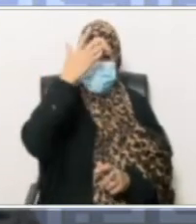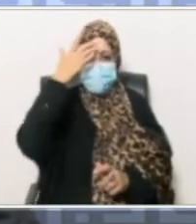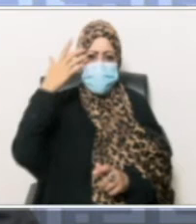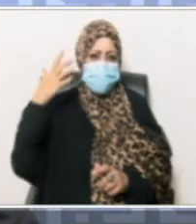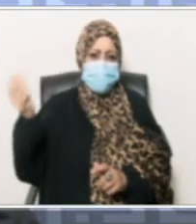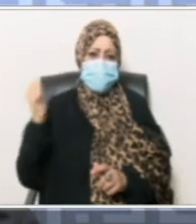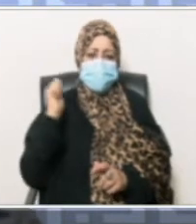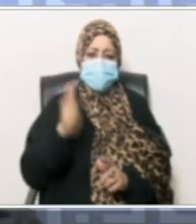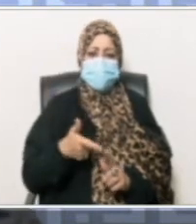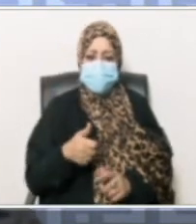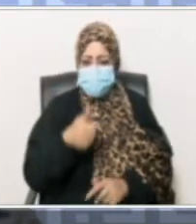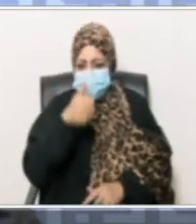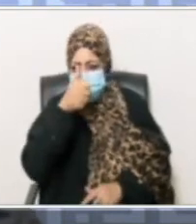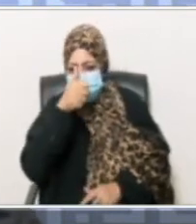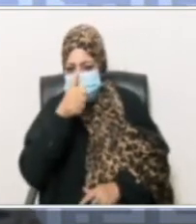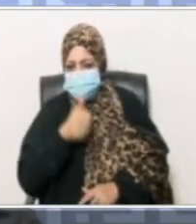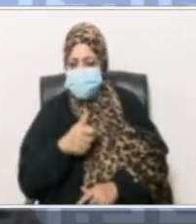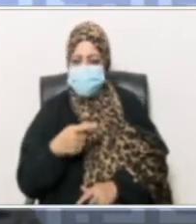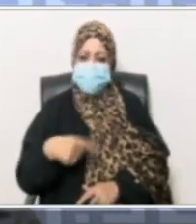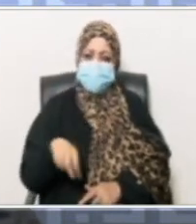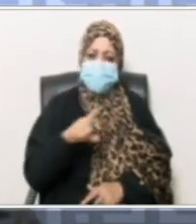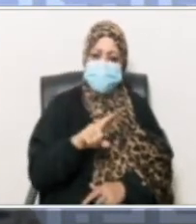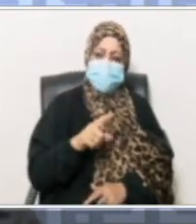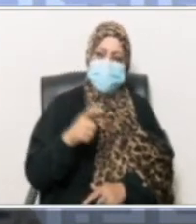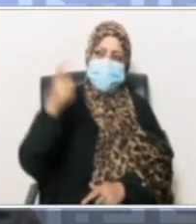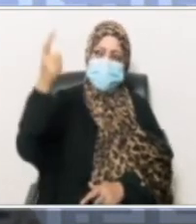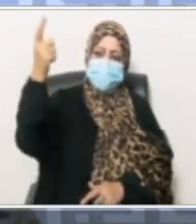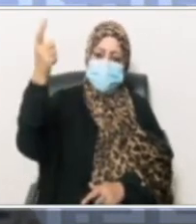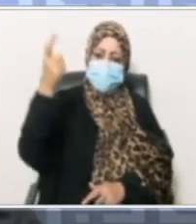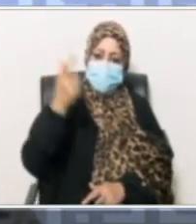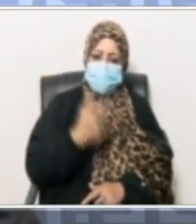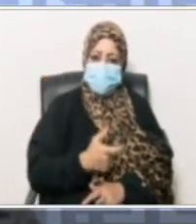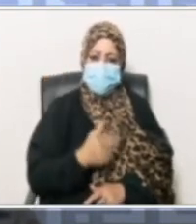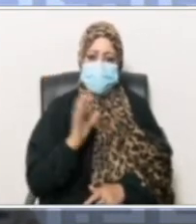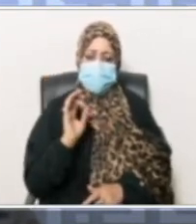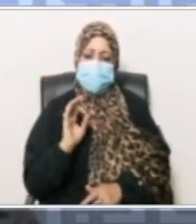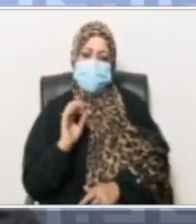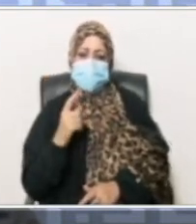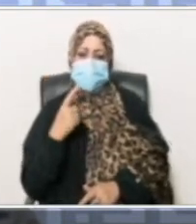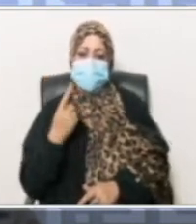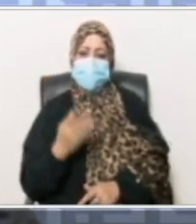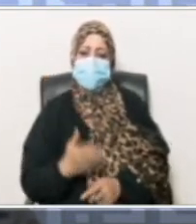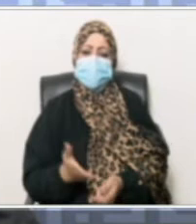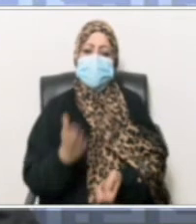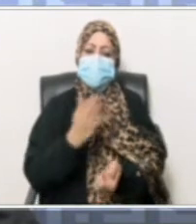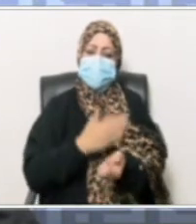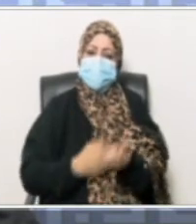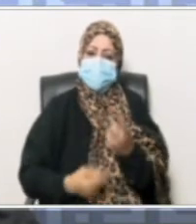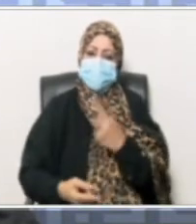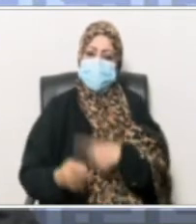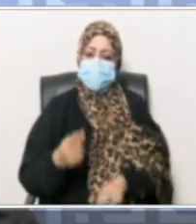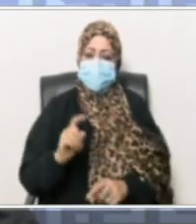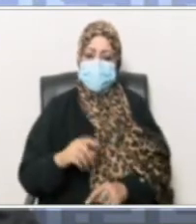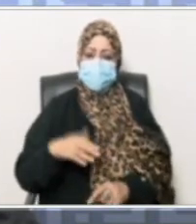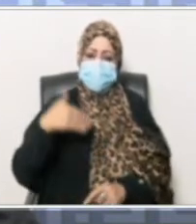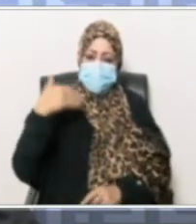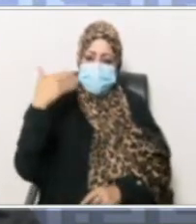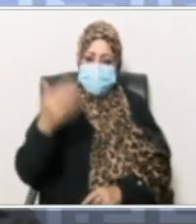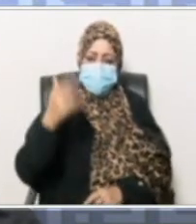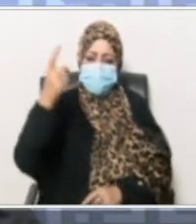رسله من بعده ومن بعد رسله جعلها لأولي